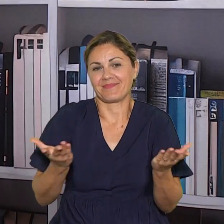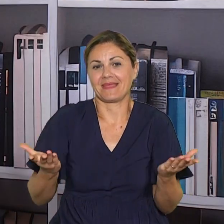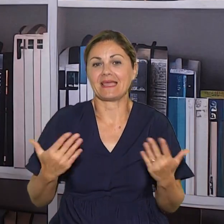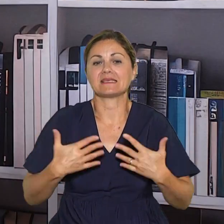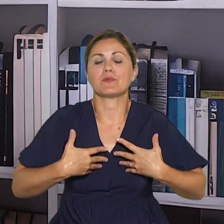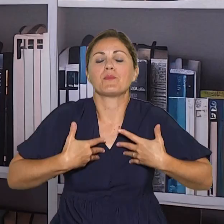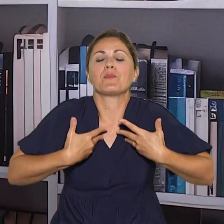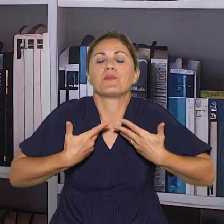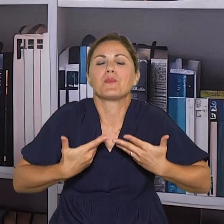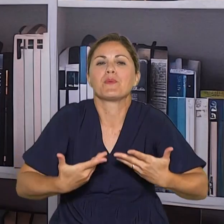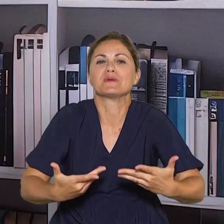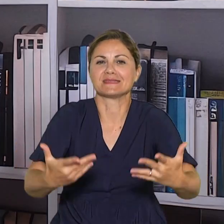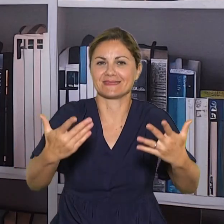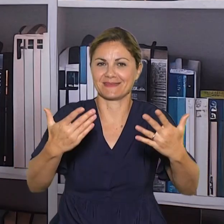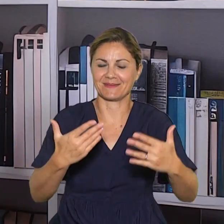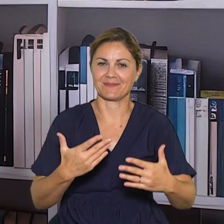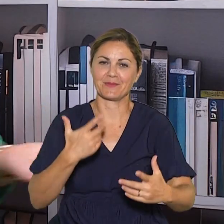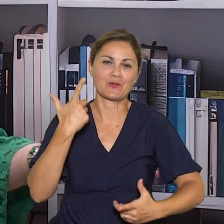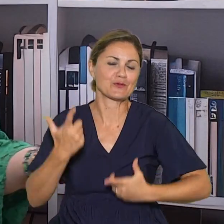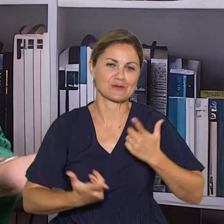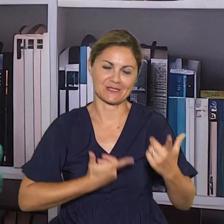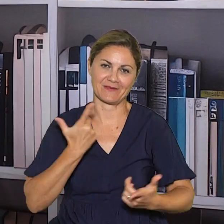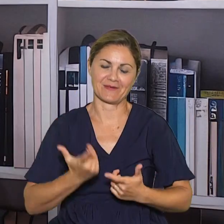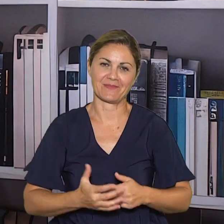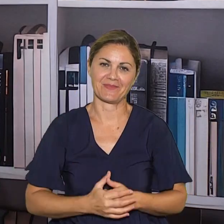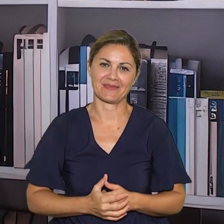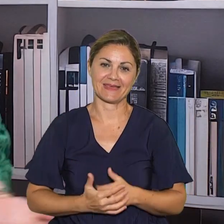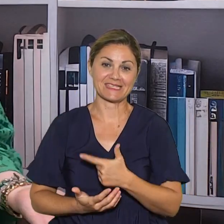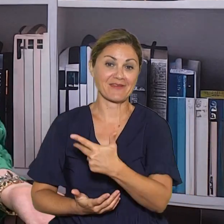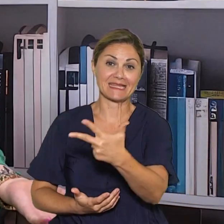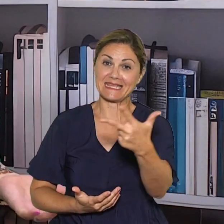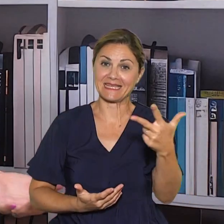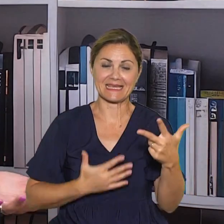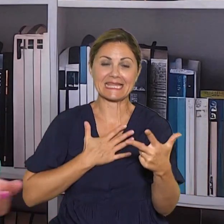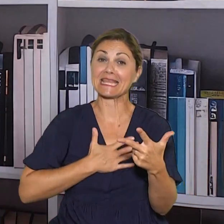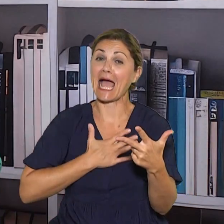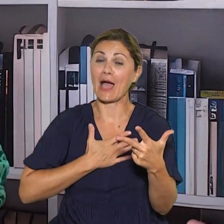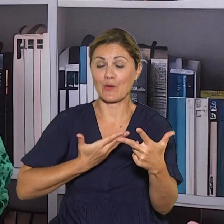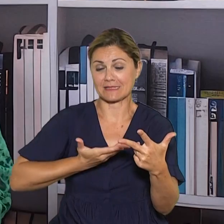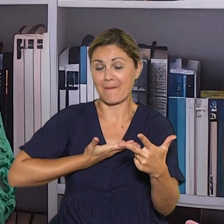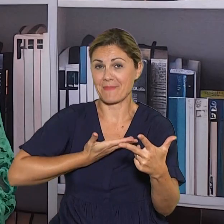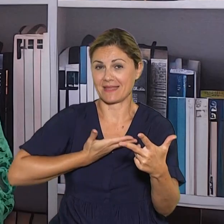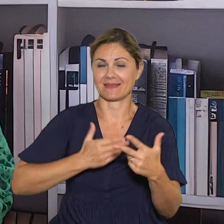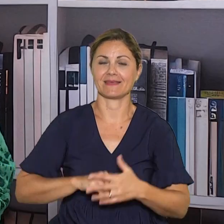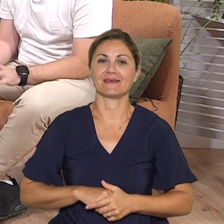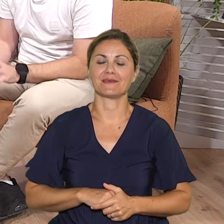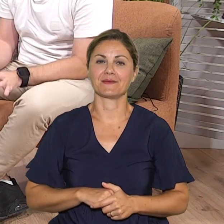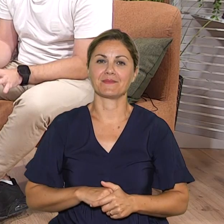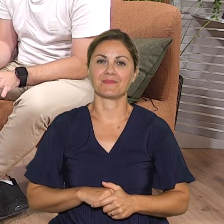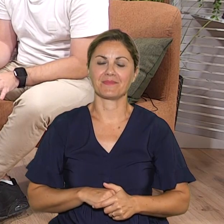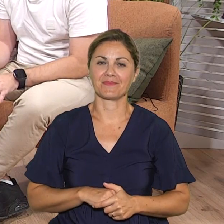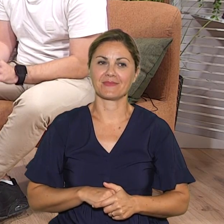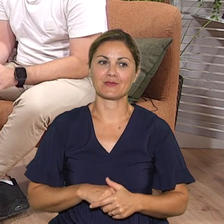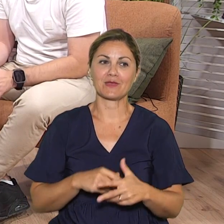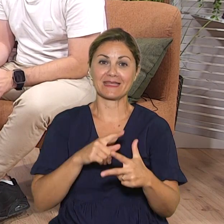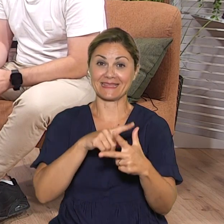Kabujica, jednako ja ne mogu zaustaviti. Mislim, kako bi rekla, sve mi je to drago. Dakle, te umjetnosti kao da su